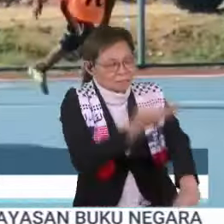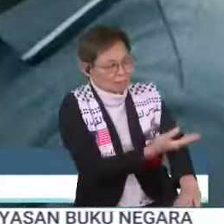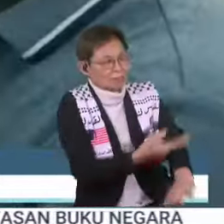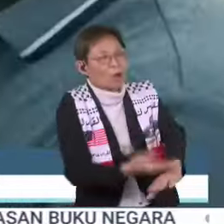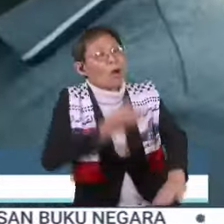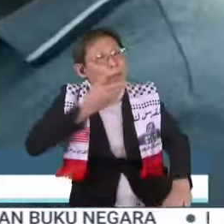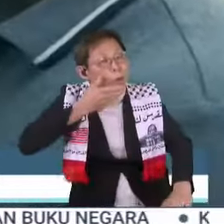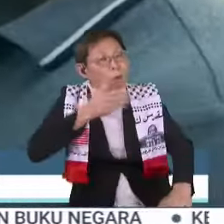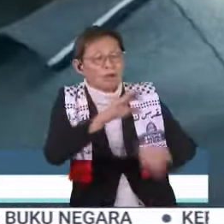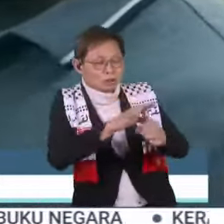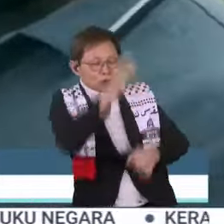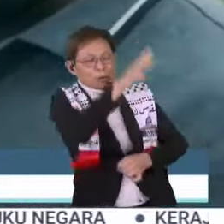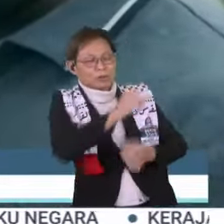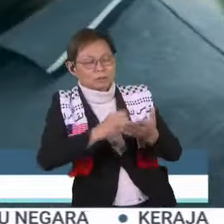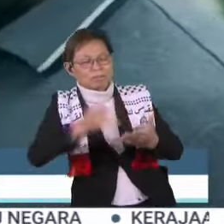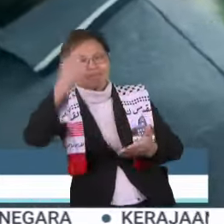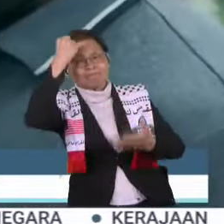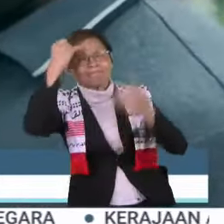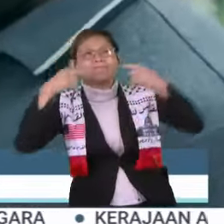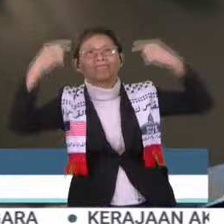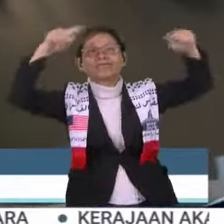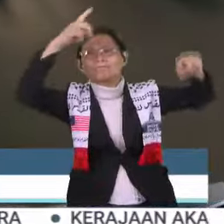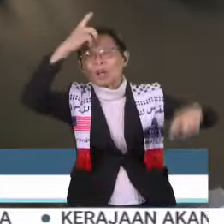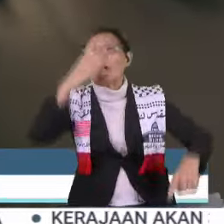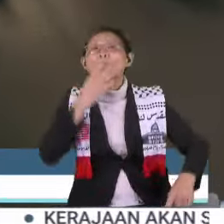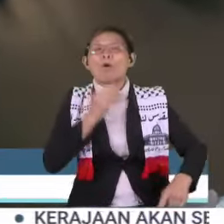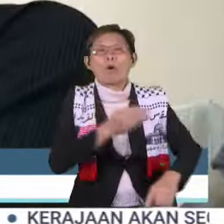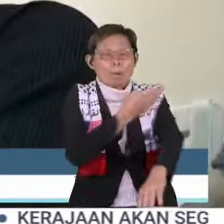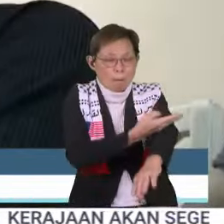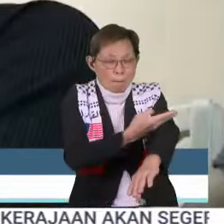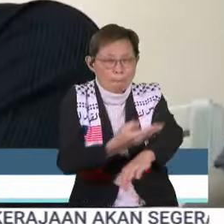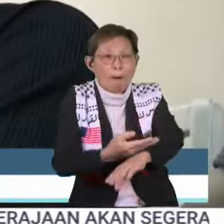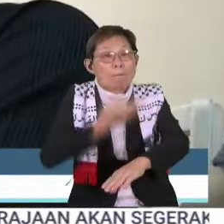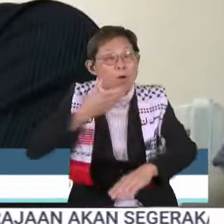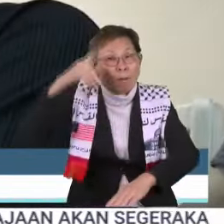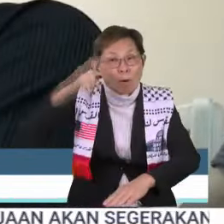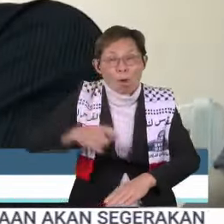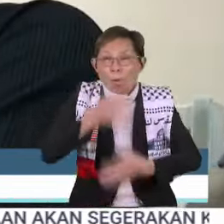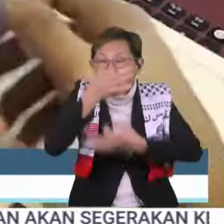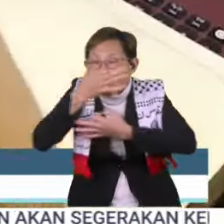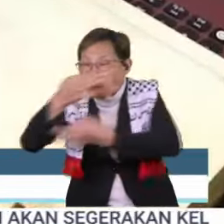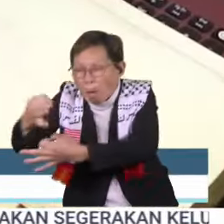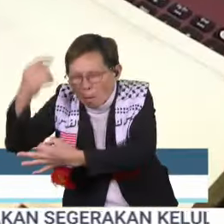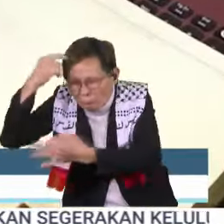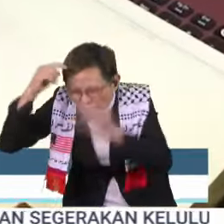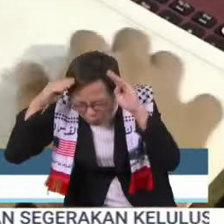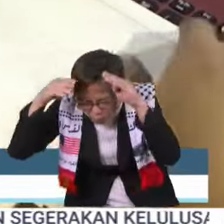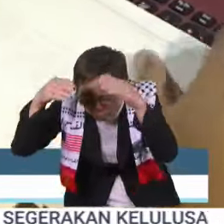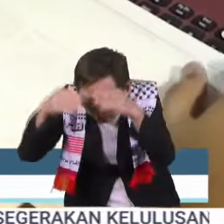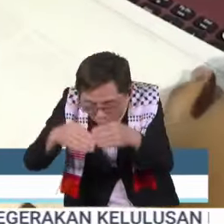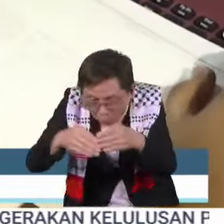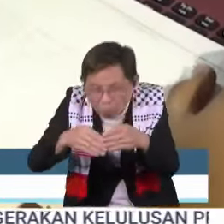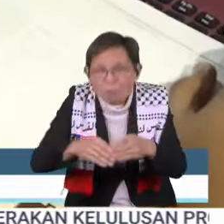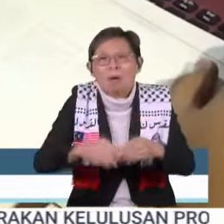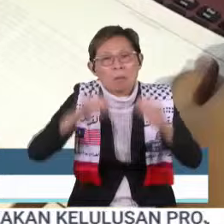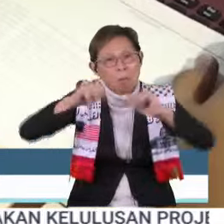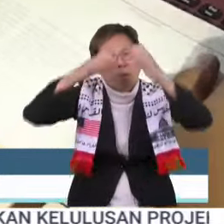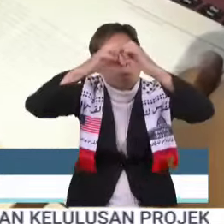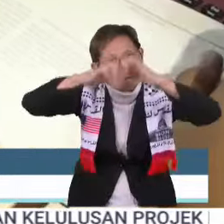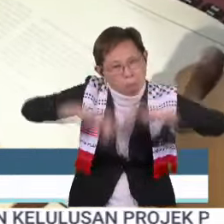memiliki jiwa serta ilmu yang cemerlang. Datuk Seri Anwar berkata, generasi muda harus tidak terbawa dengan pemikiran yang sempit kerana ia boleh